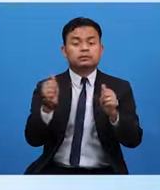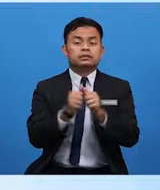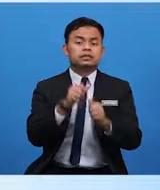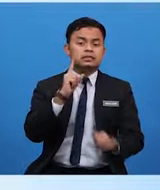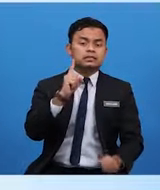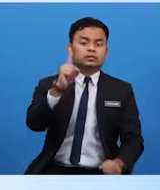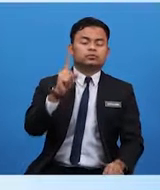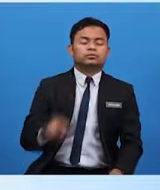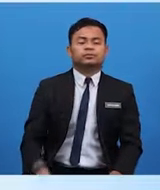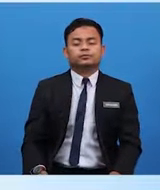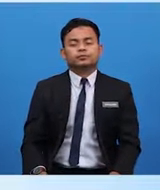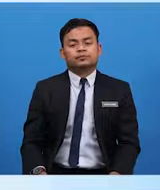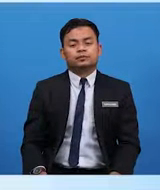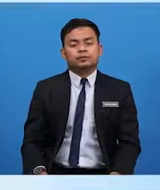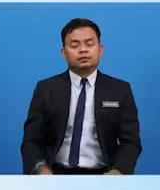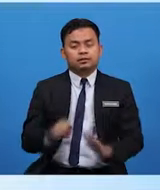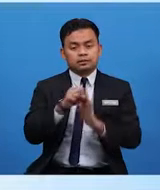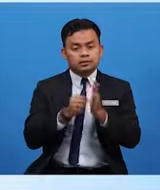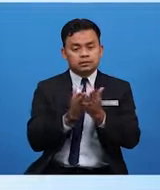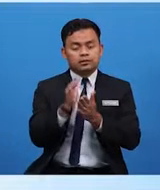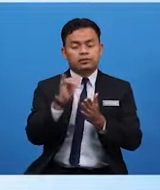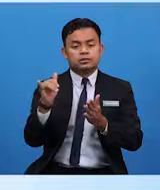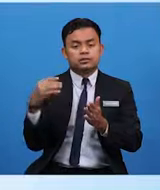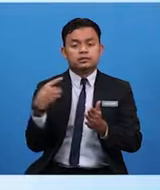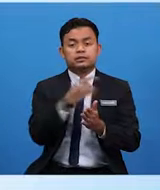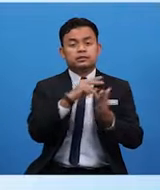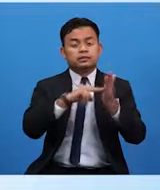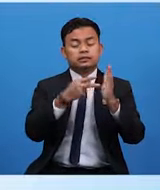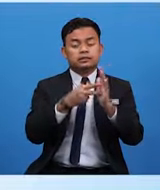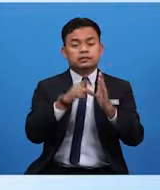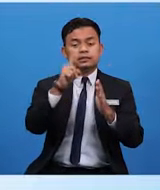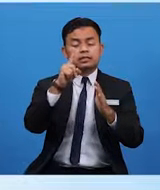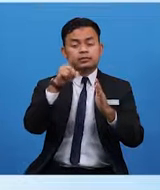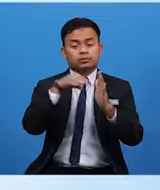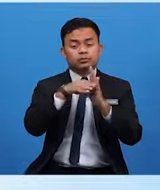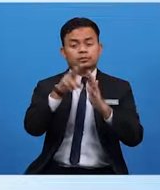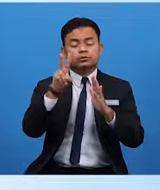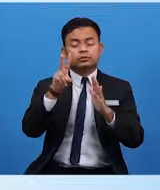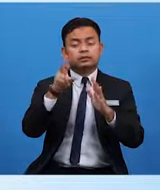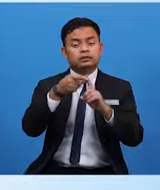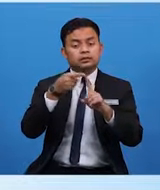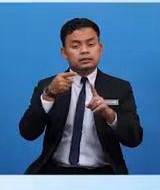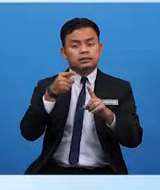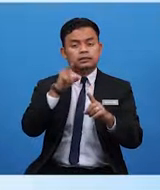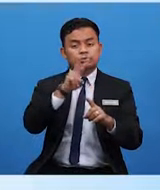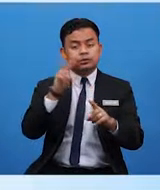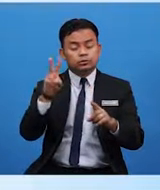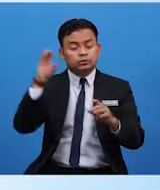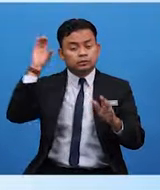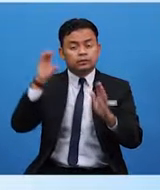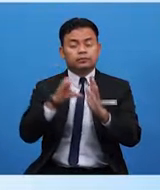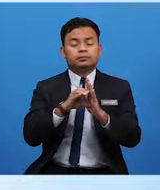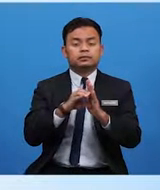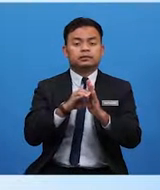1-seterusnya kita kira bilangan pecahan 1/2 daripada ke-22 gambar raja pecahan